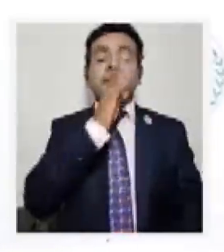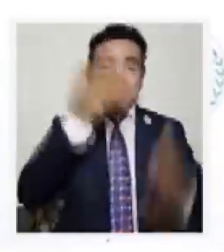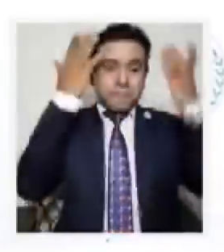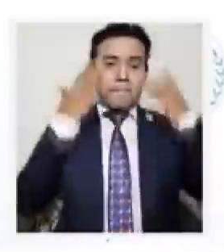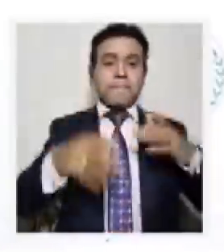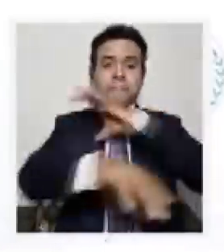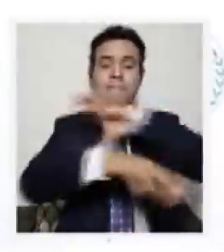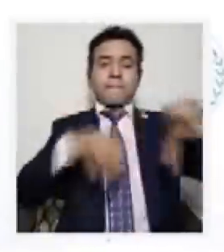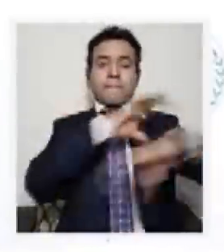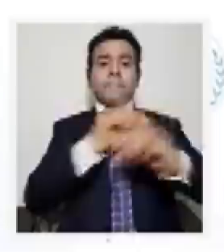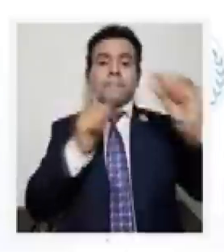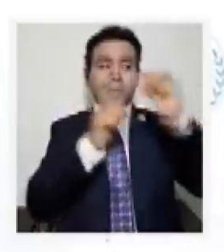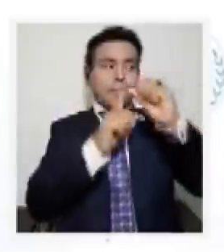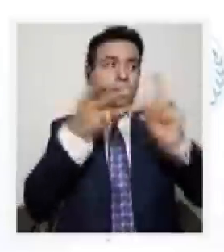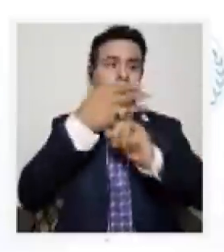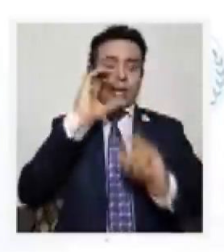64,598 জন।